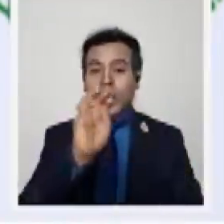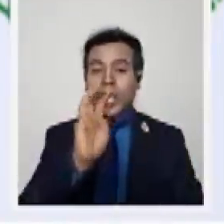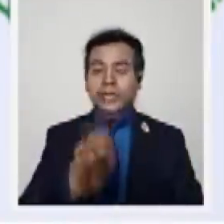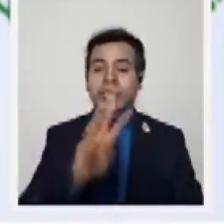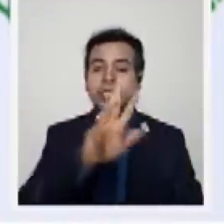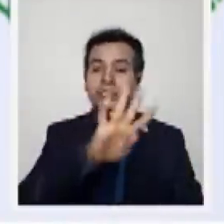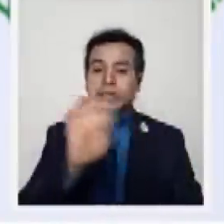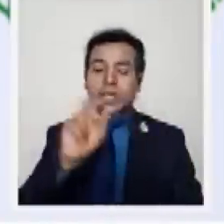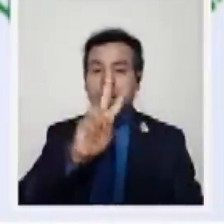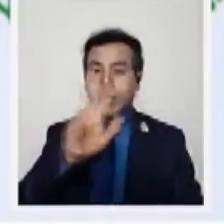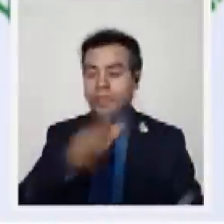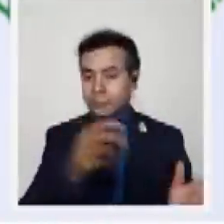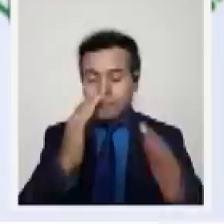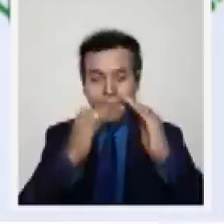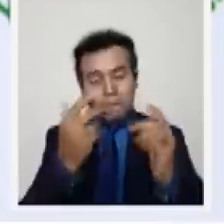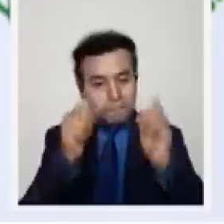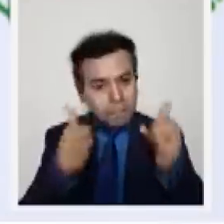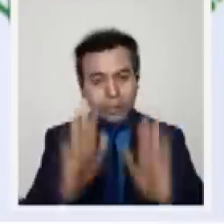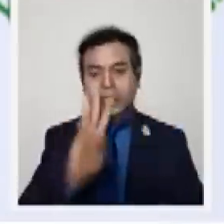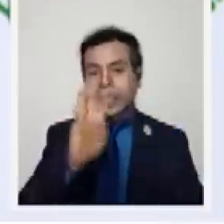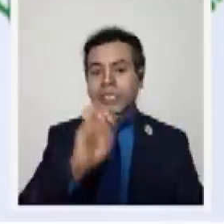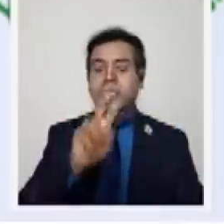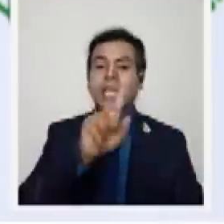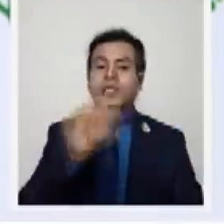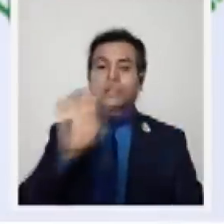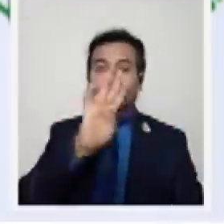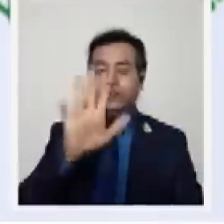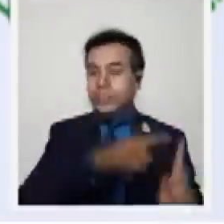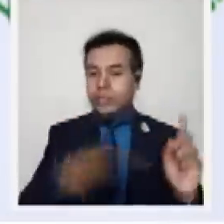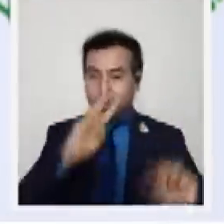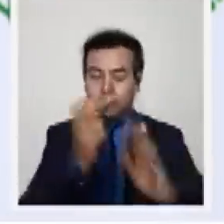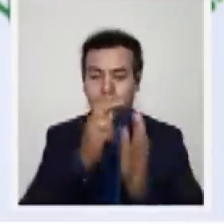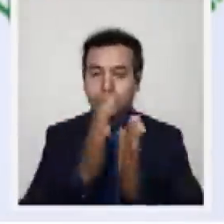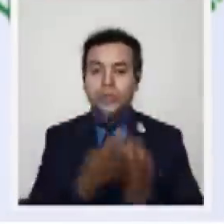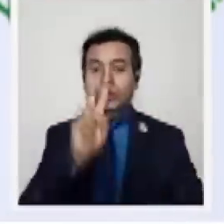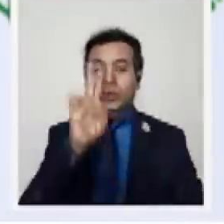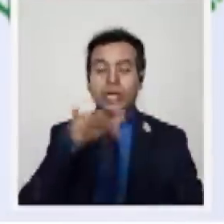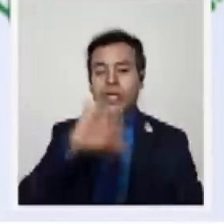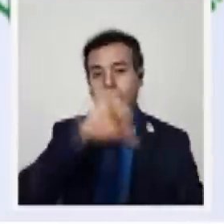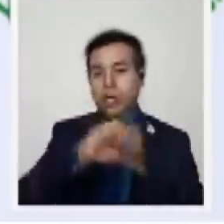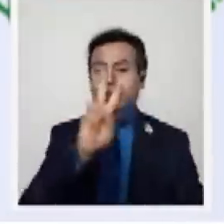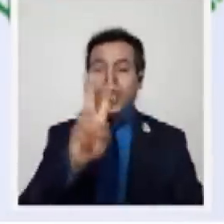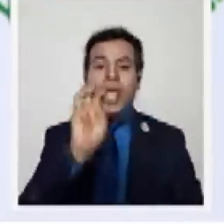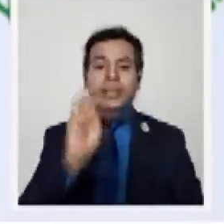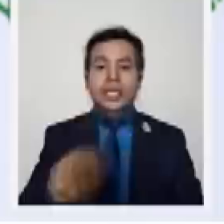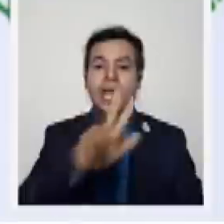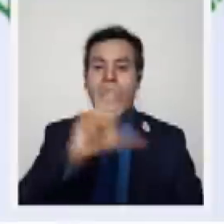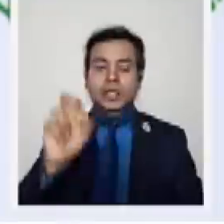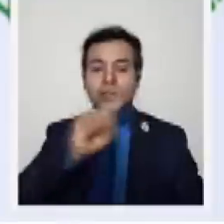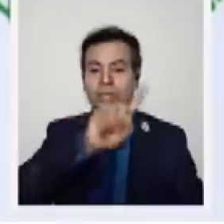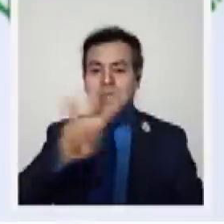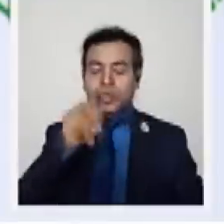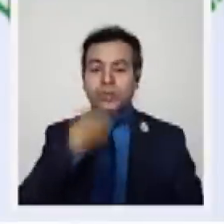গত 24 ঘন্টায় কোয়ারেন্টাইনে আছে 2,428 জন, ছাড় পেয়েছেন 3,145 জন। এ পর্যন্ত